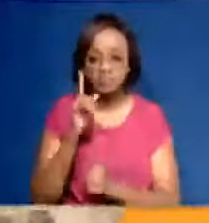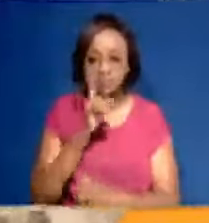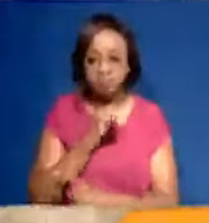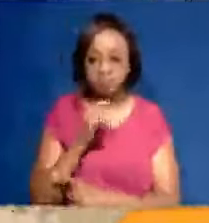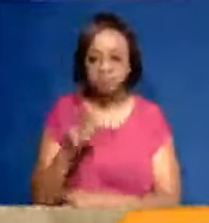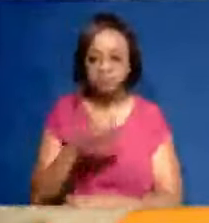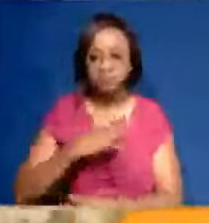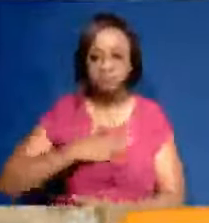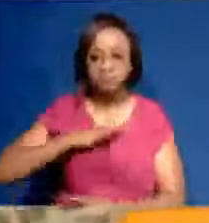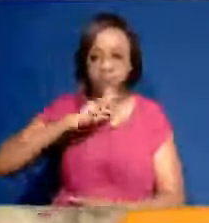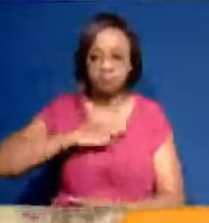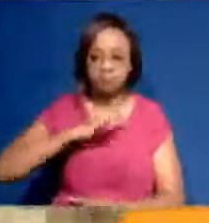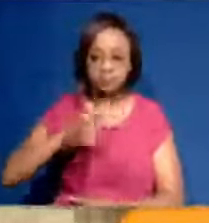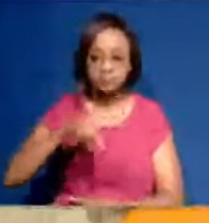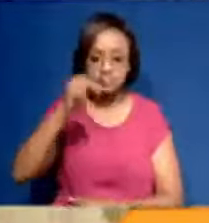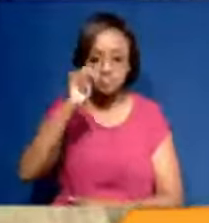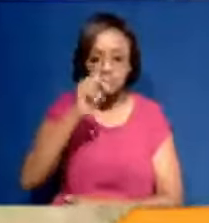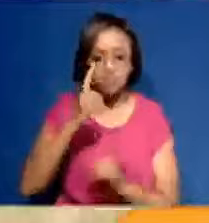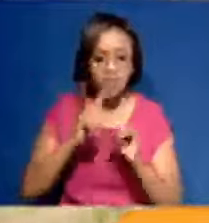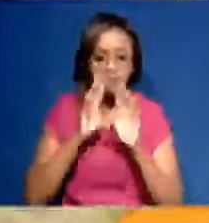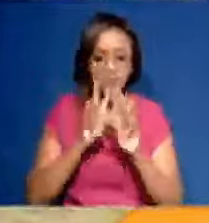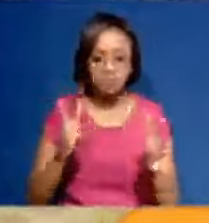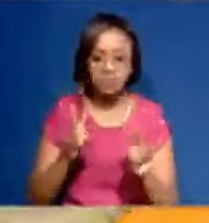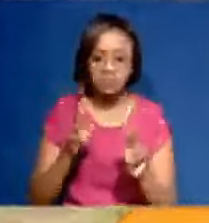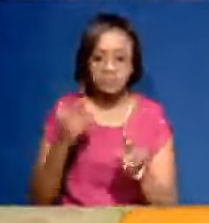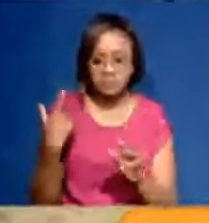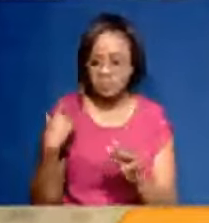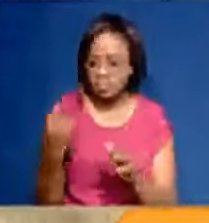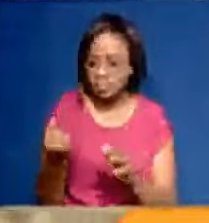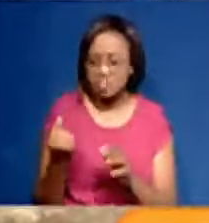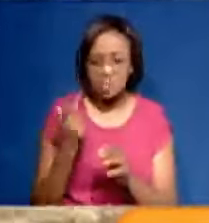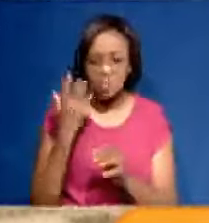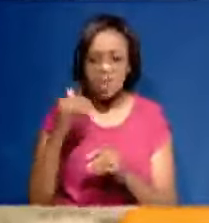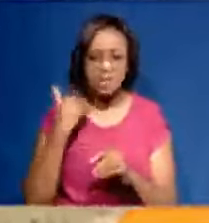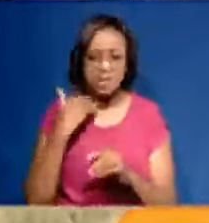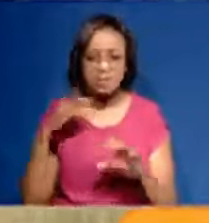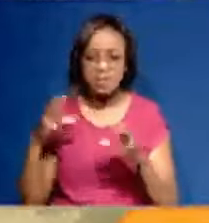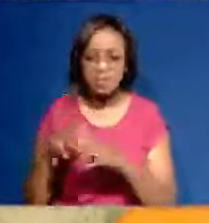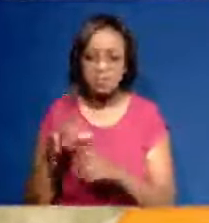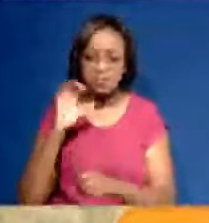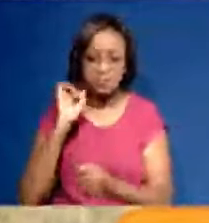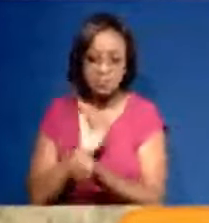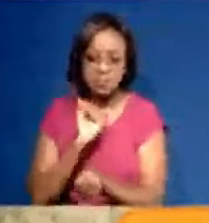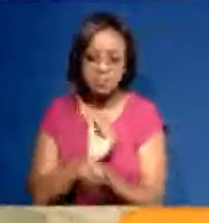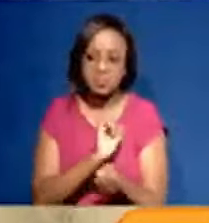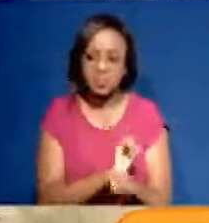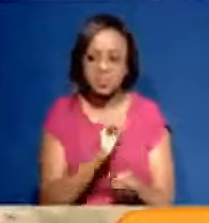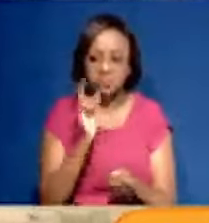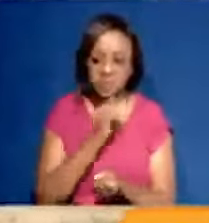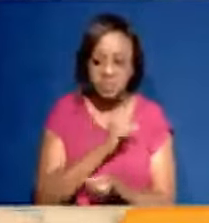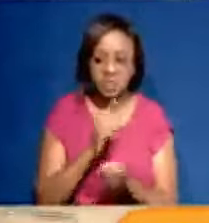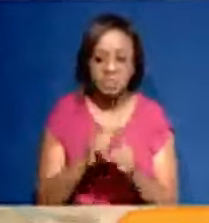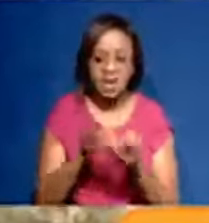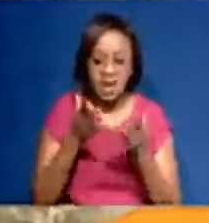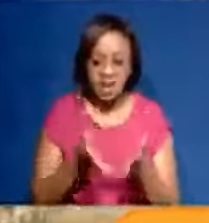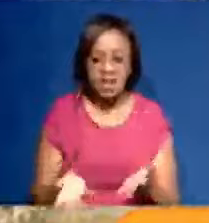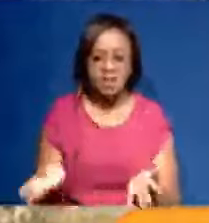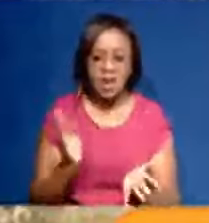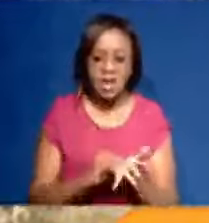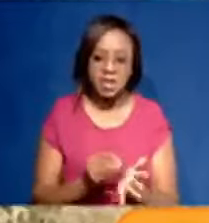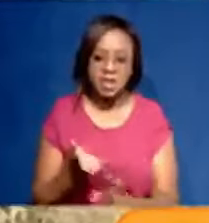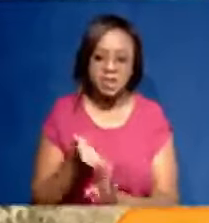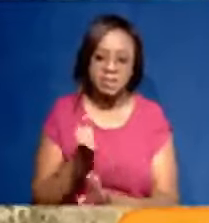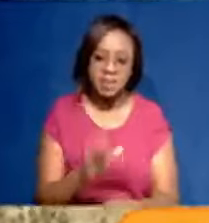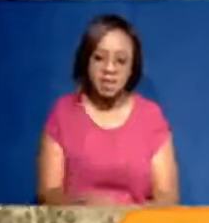Kaskazini, licha ya hali ya utulivu kushuhudiwa baada ya majangili kukabiliwa na vitengo vya usalama. ila sasa